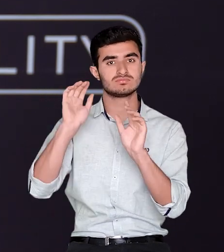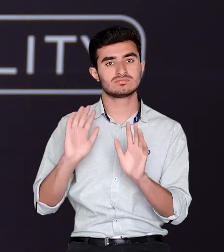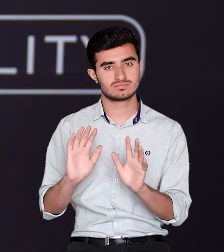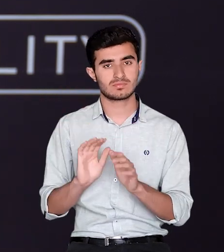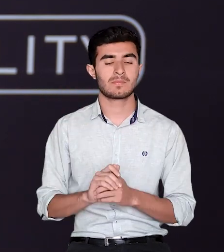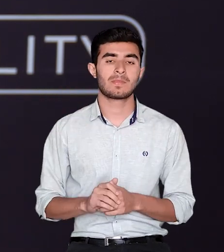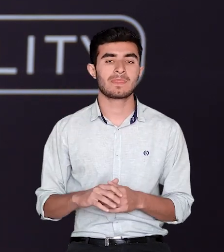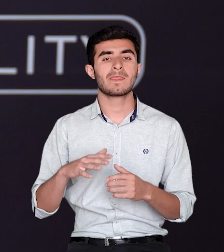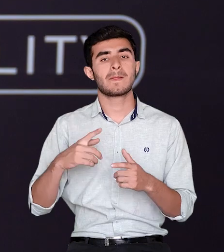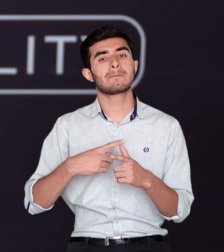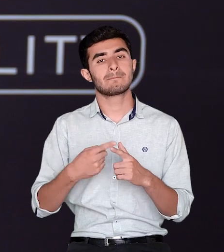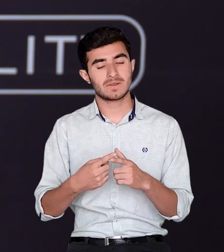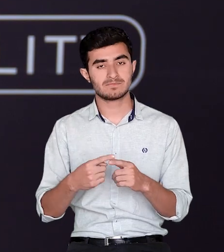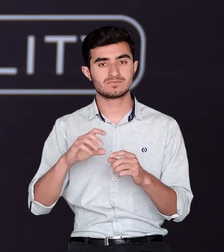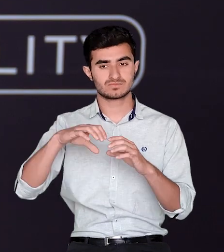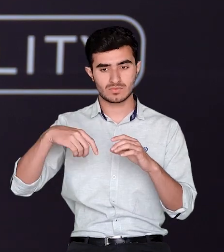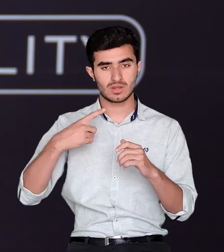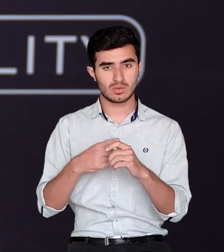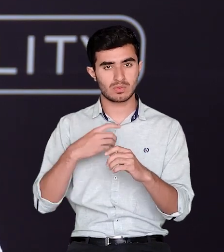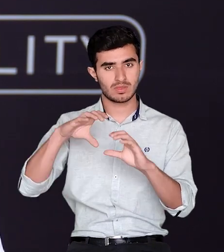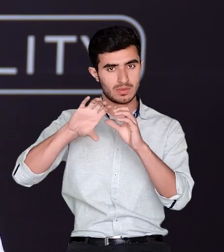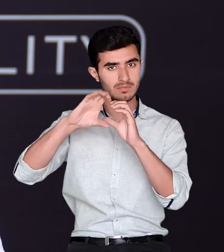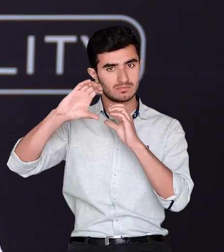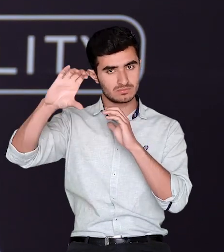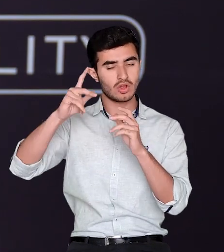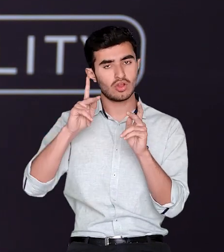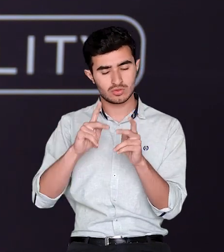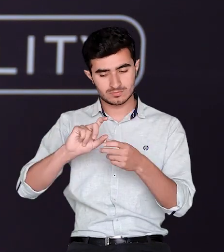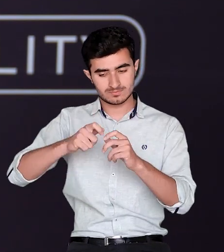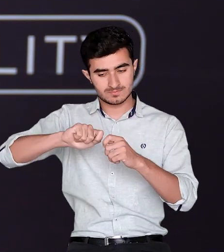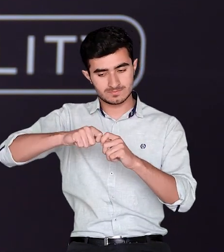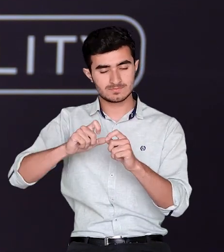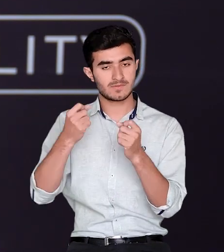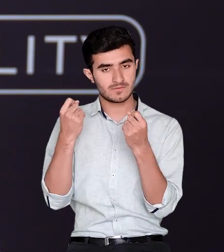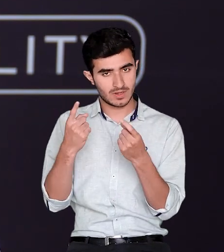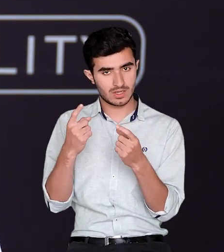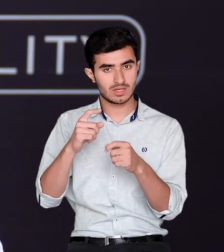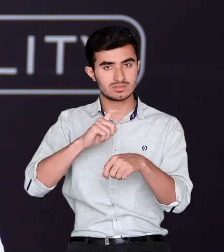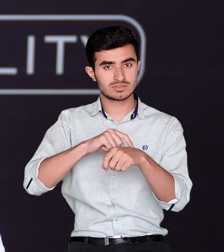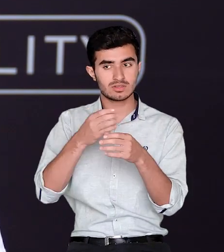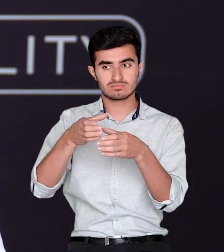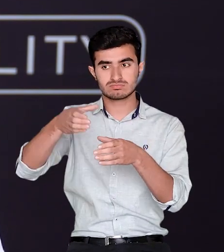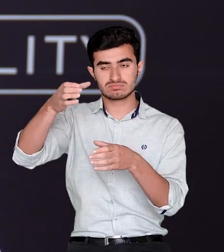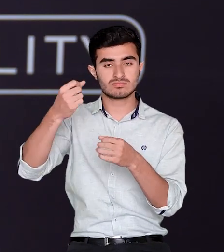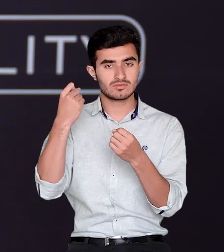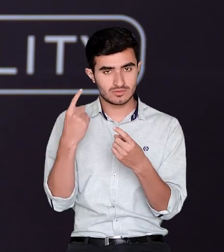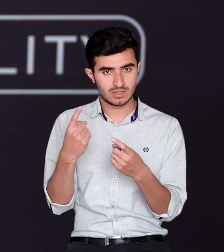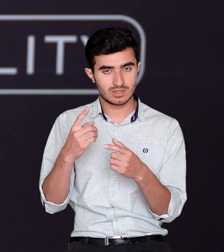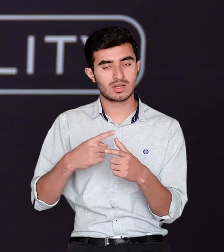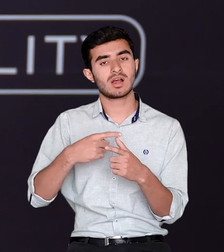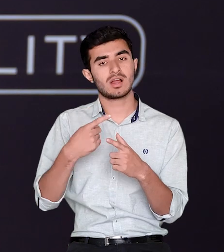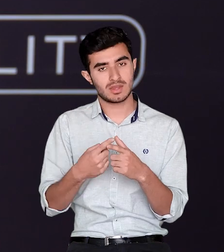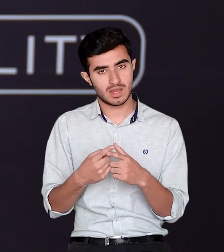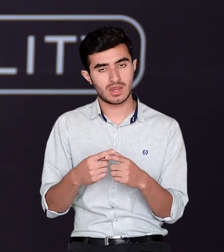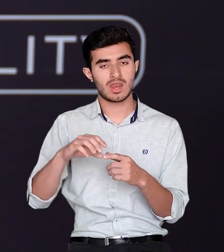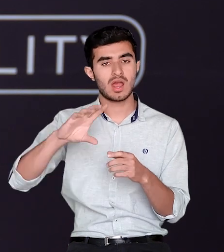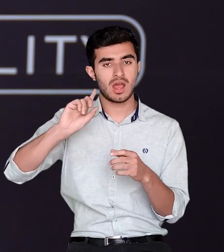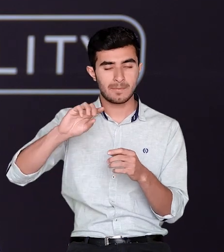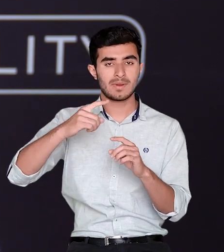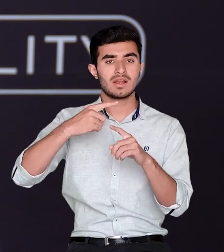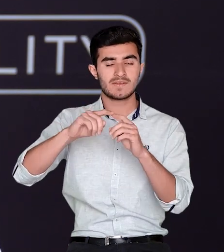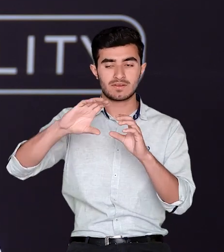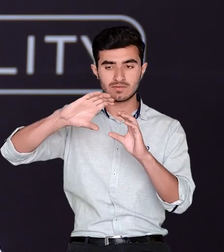सेलेस्टियल पोल के साथ अलाइन हो जाता है, और उससे आप स्टार्स को ट्रैक कर सकते हैं। स्टार्स को ट्रैक करने का होता है कि आप कैमरा